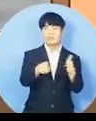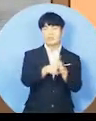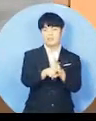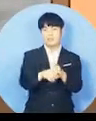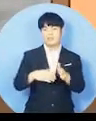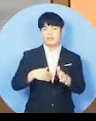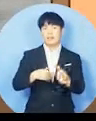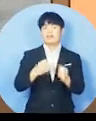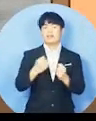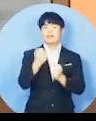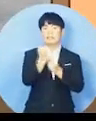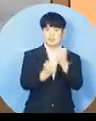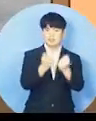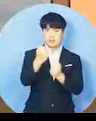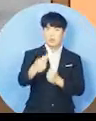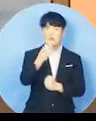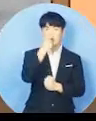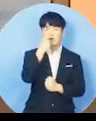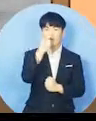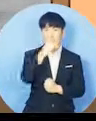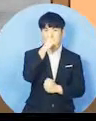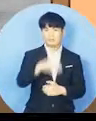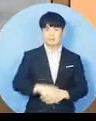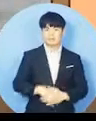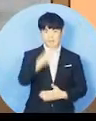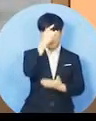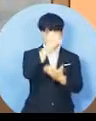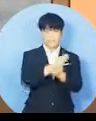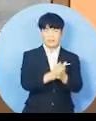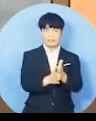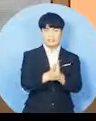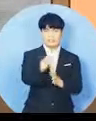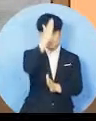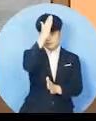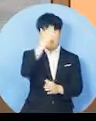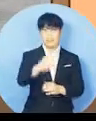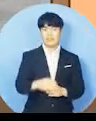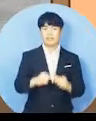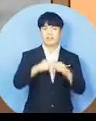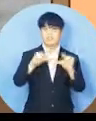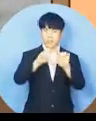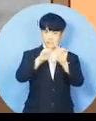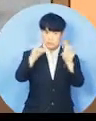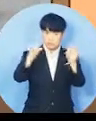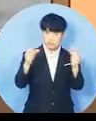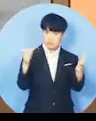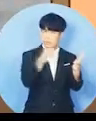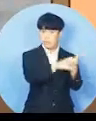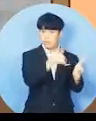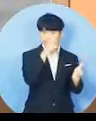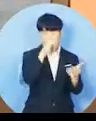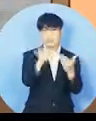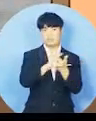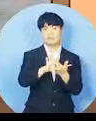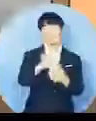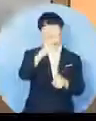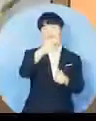보험에 가입합니다. 가입 대상은 천안시의 주민등록을 두고 거주하는 모든 시민으로 자동